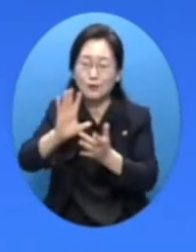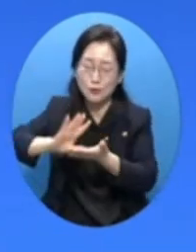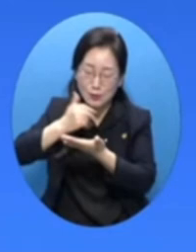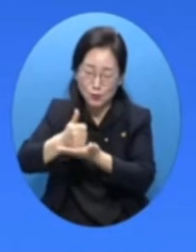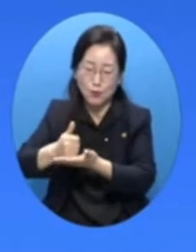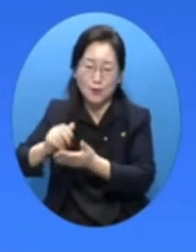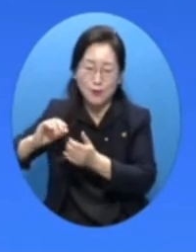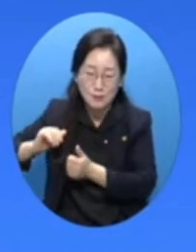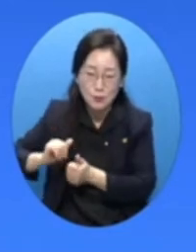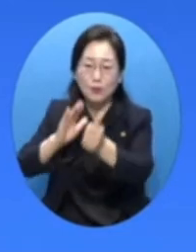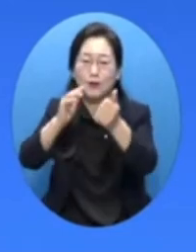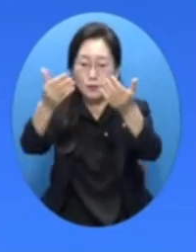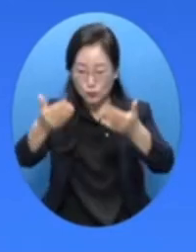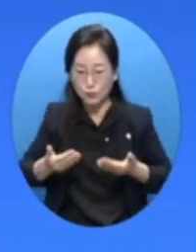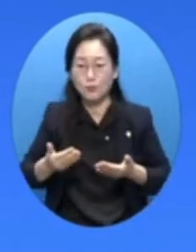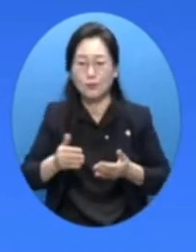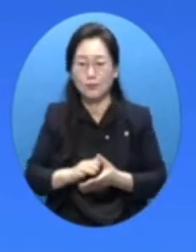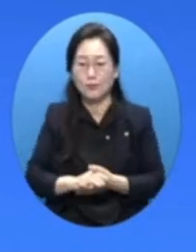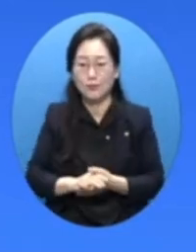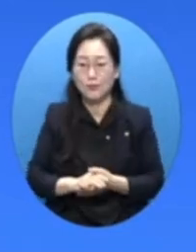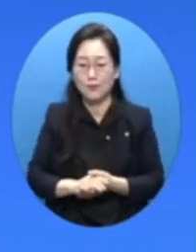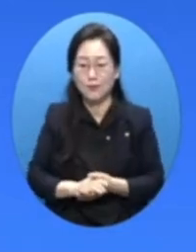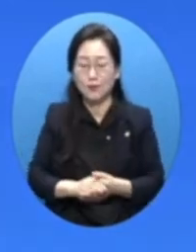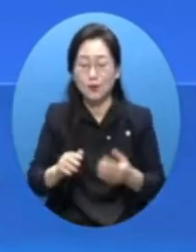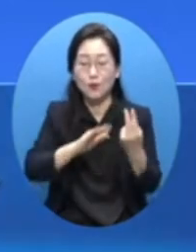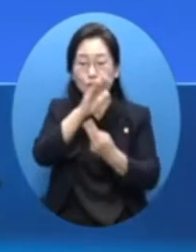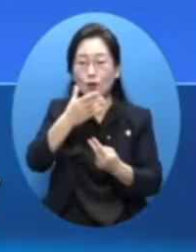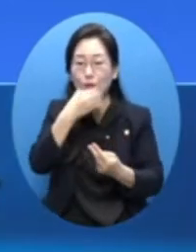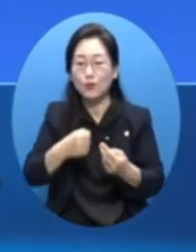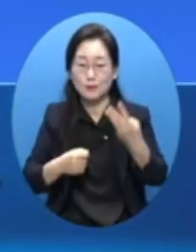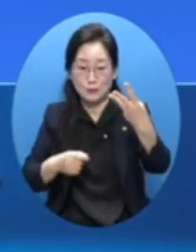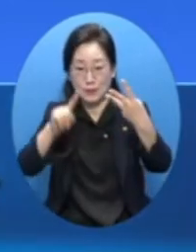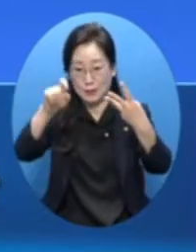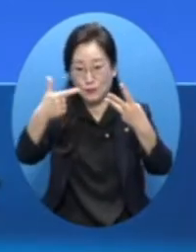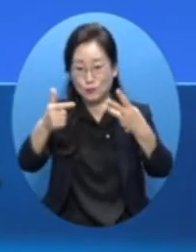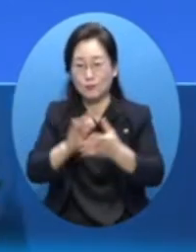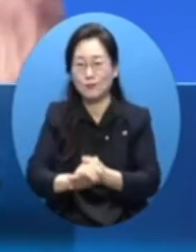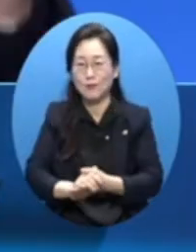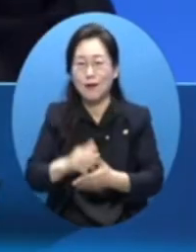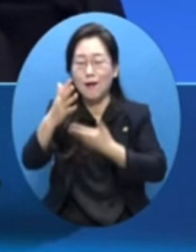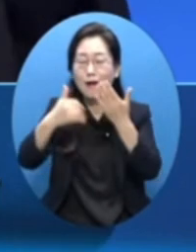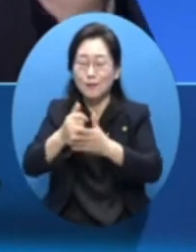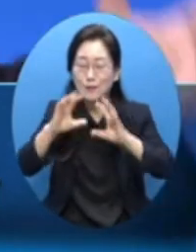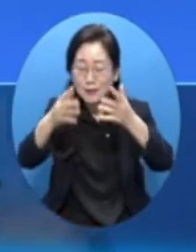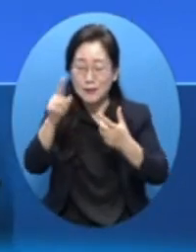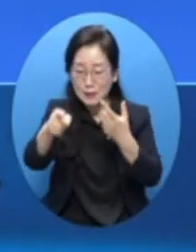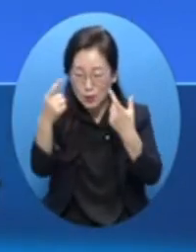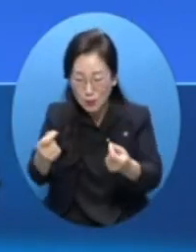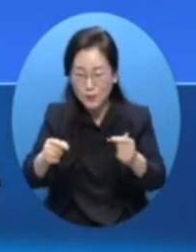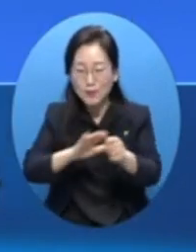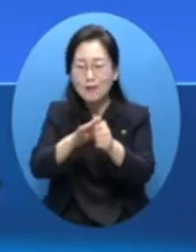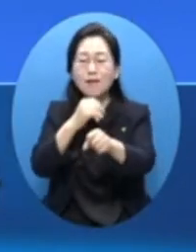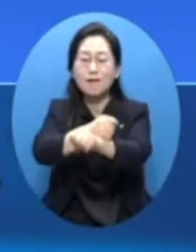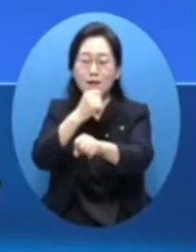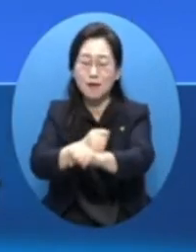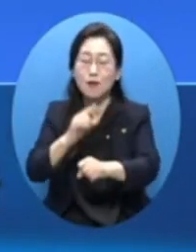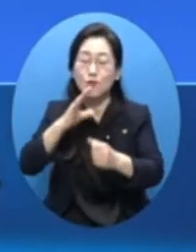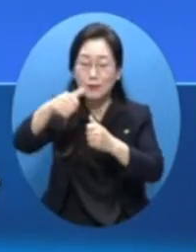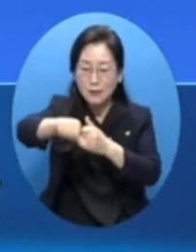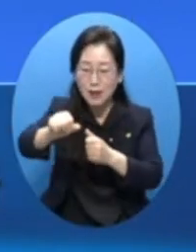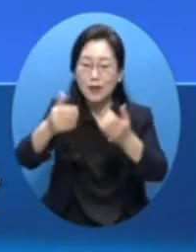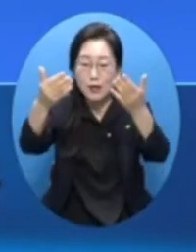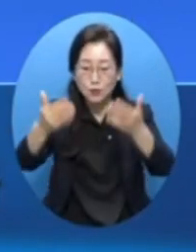땅에 보내주신 것입니다. 그래서 요한복음 3장 16절은 이와 같이 고백합니다. 하나님의 세상을 이처럼 사랑하사 독생자를